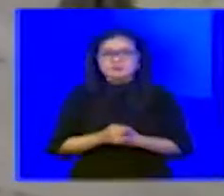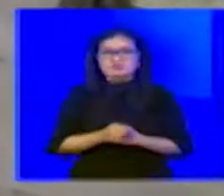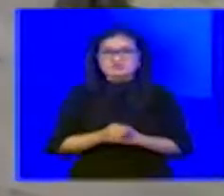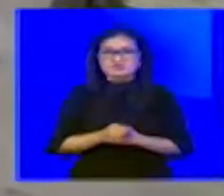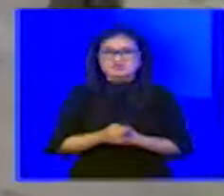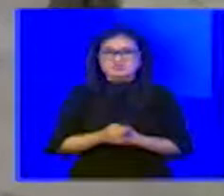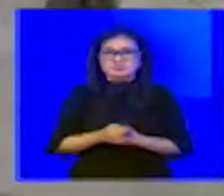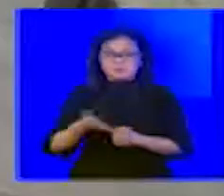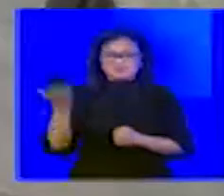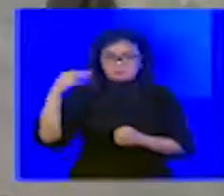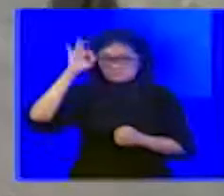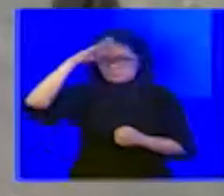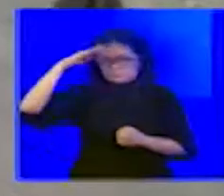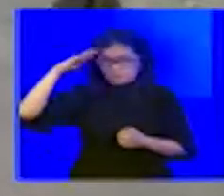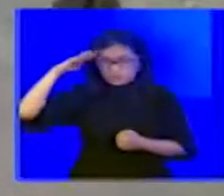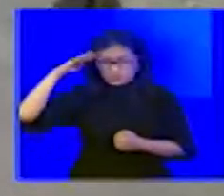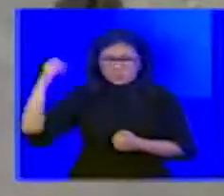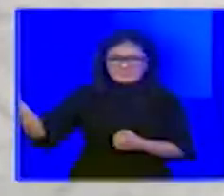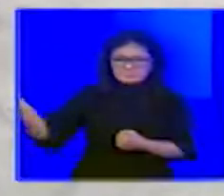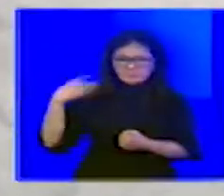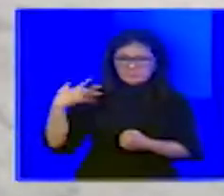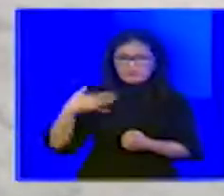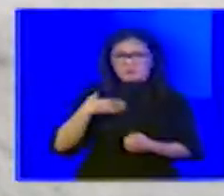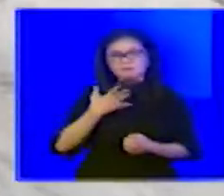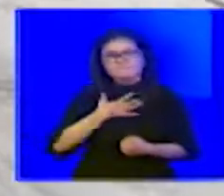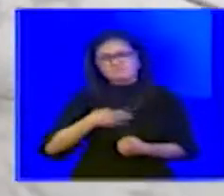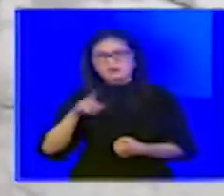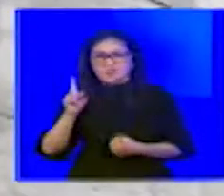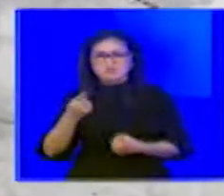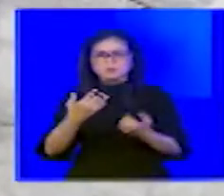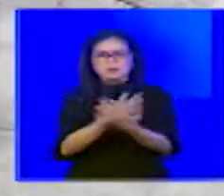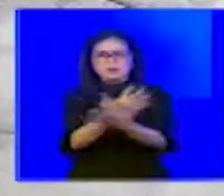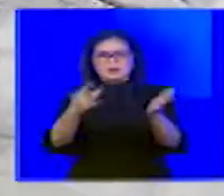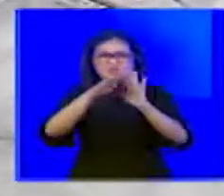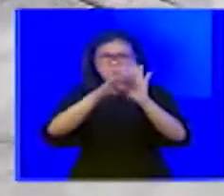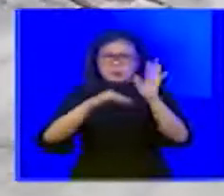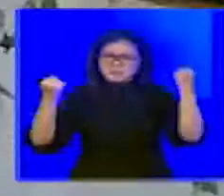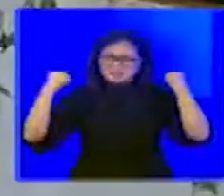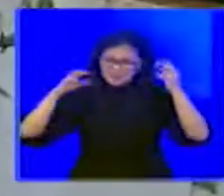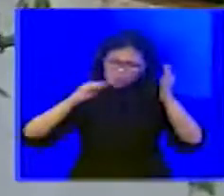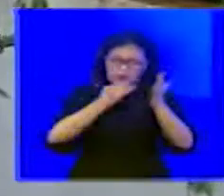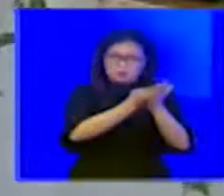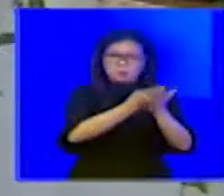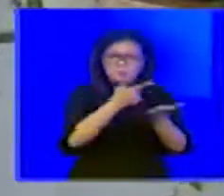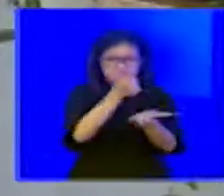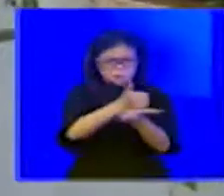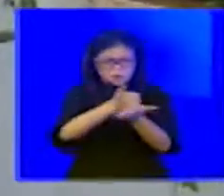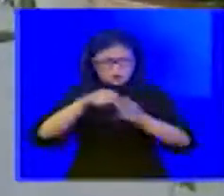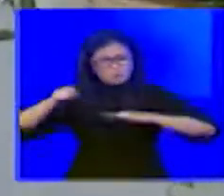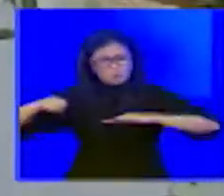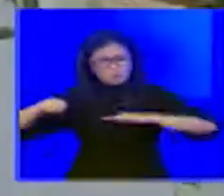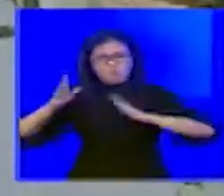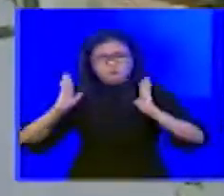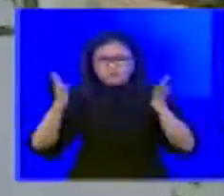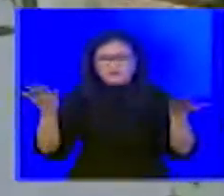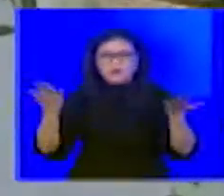menyayangkan masih banyaknya warga yang tidak menaati aturan protokol kesehatan. Padahal, sanksi sosial dan denda administrasi telah diberlakukan guna